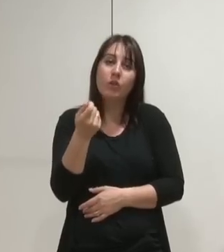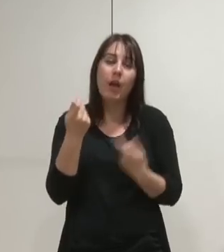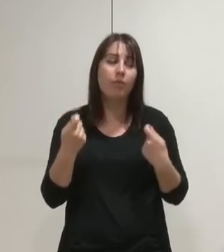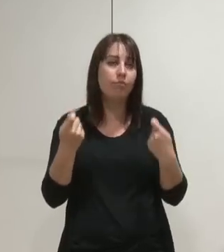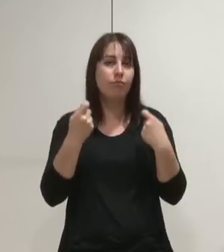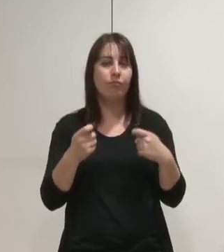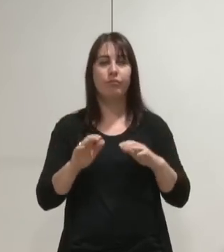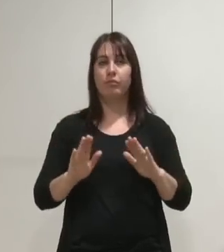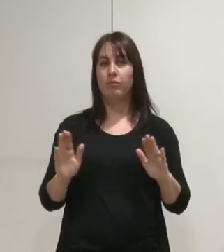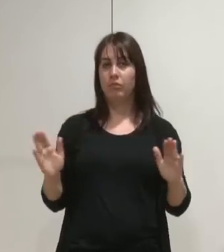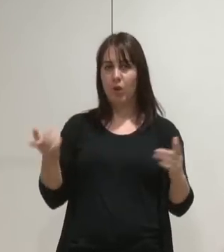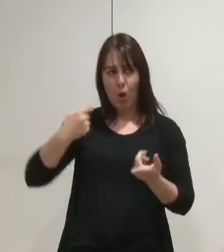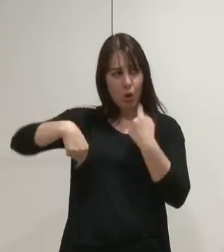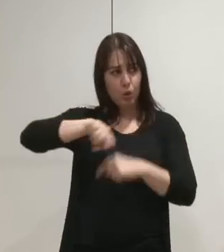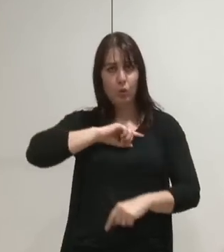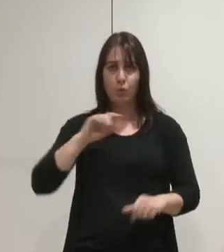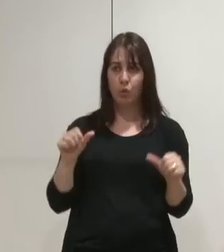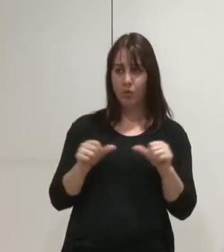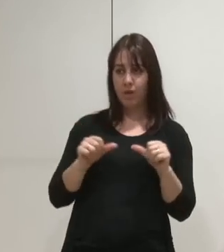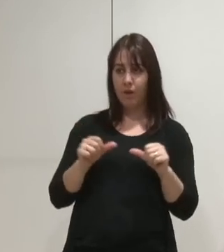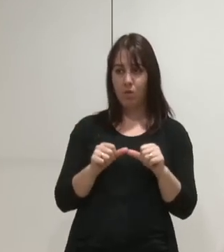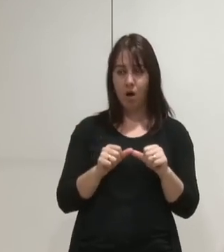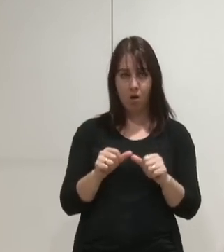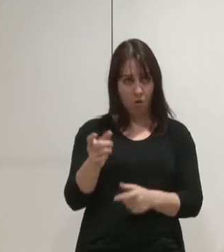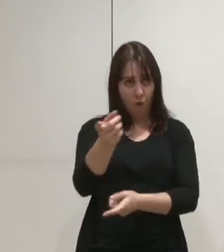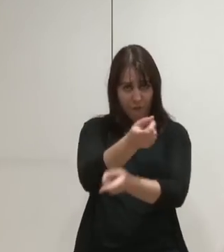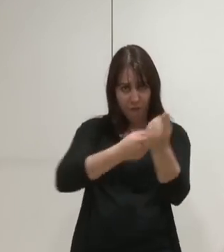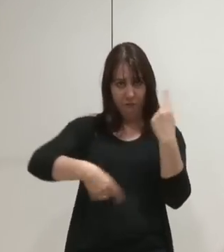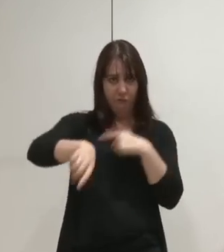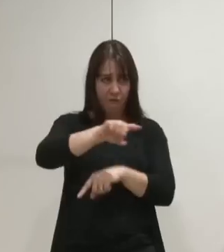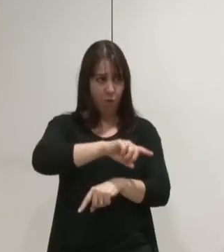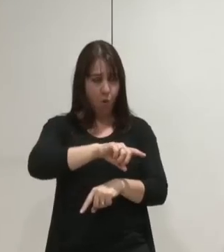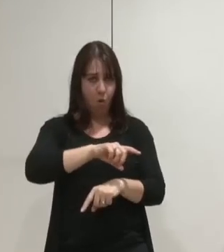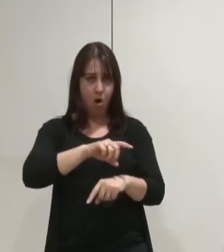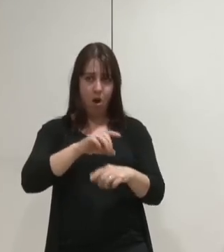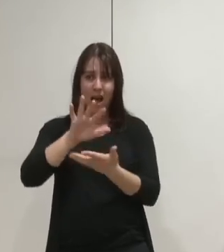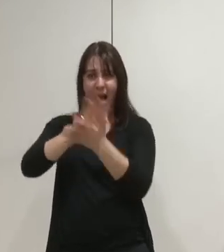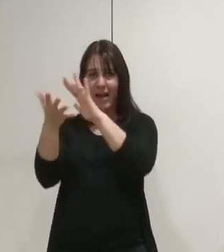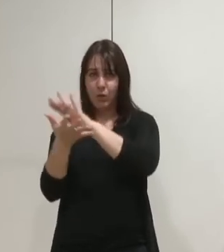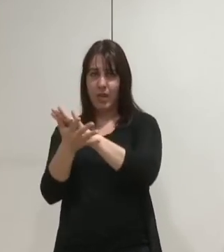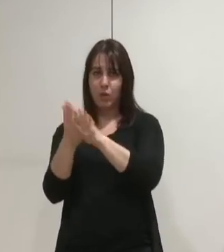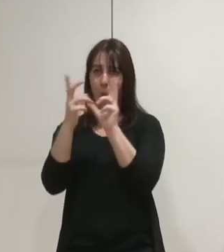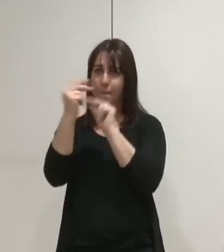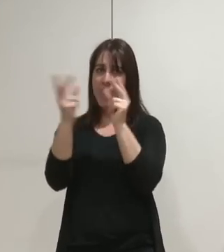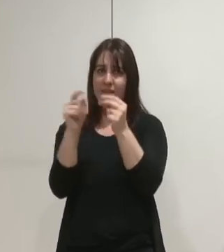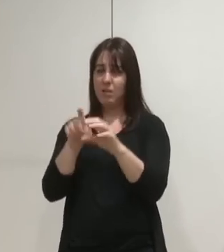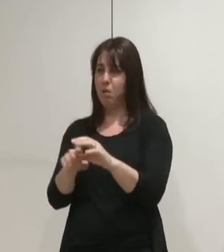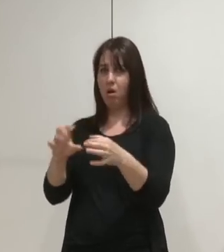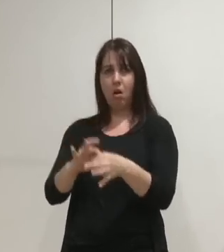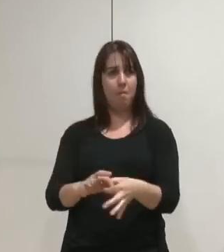dénoncer les conditions dans lesquelles vous avez rompu avec l'association du Palais des Sports